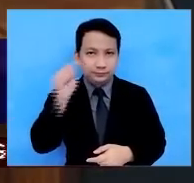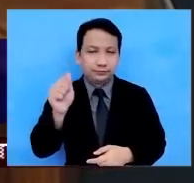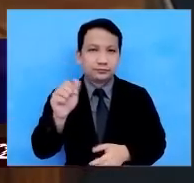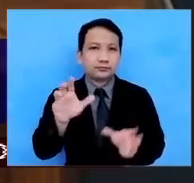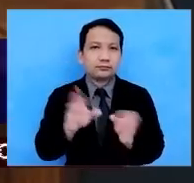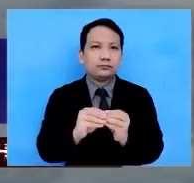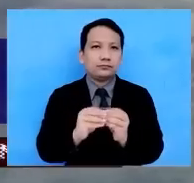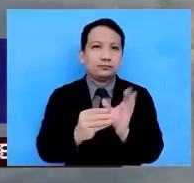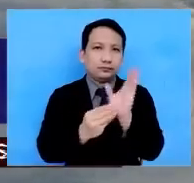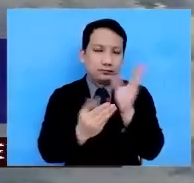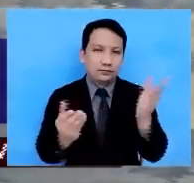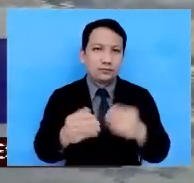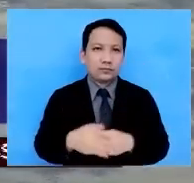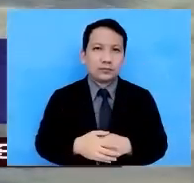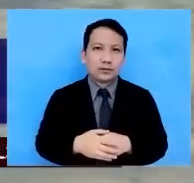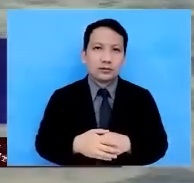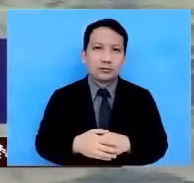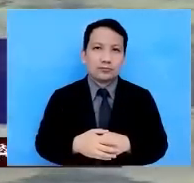pulong.